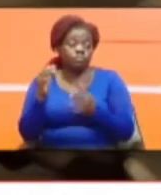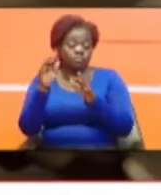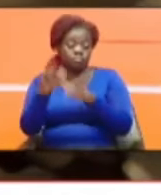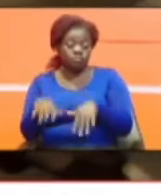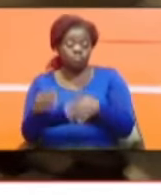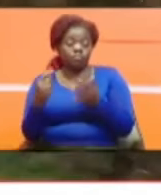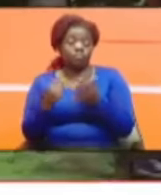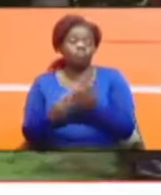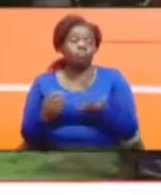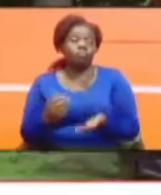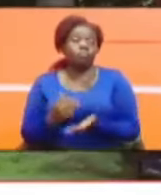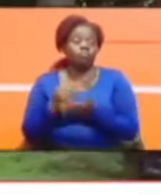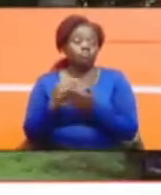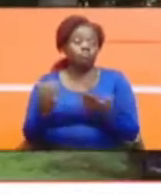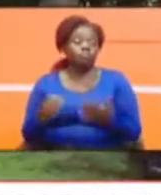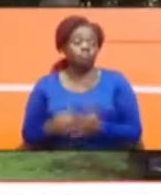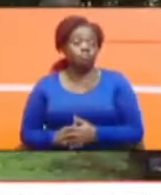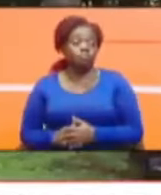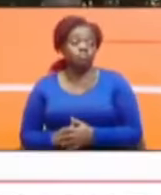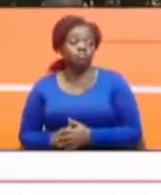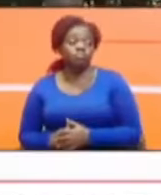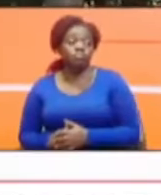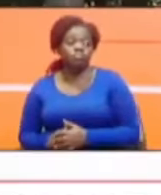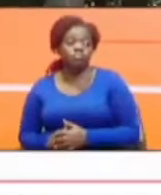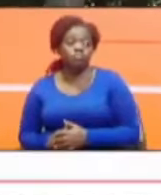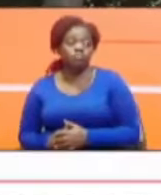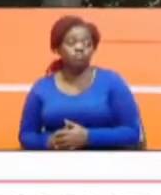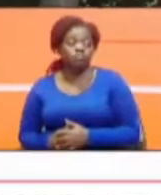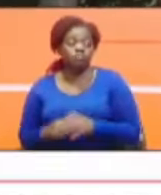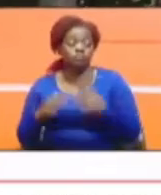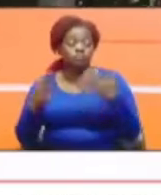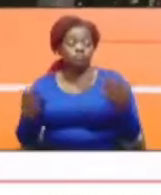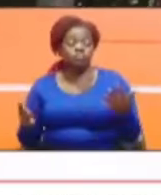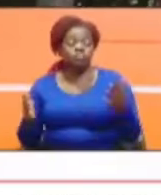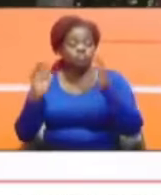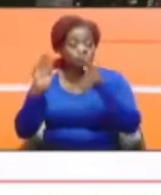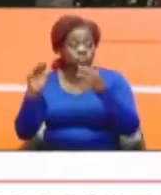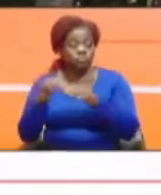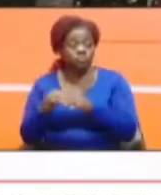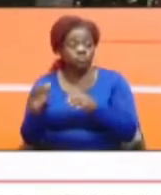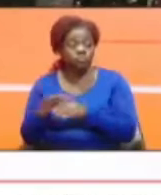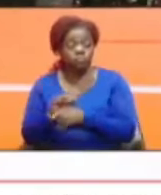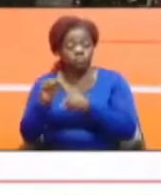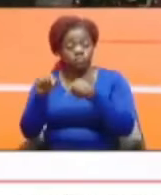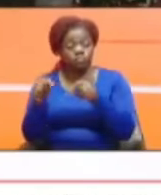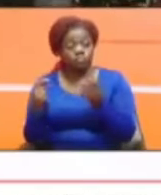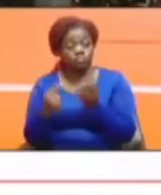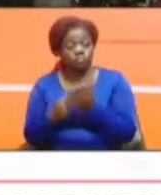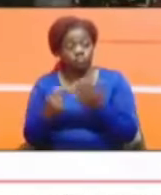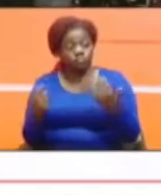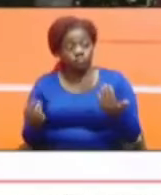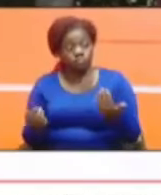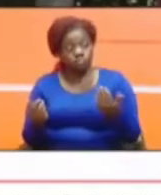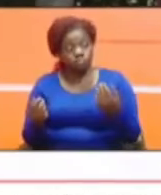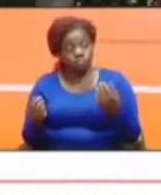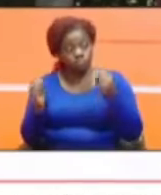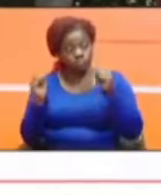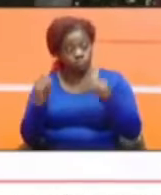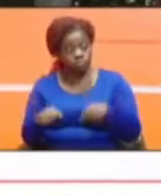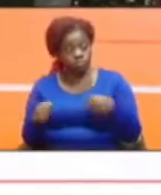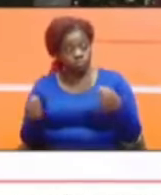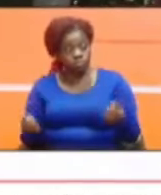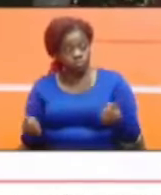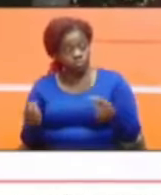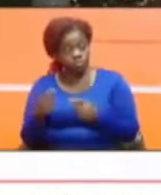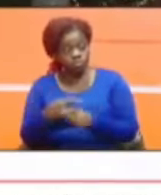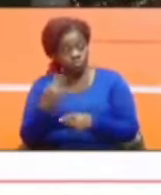Uganda okubayamba. Other companies are already successfully doing business here in Uganda. So we can learn from each